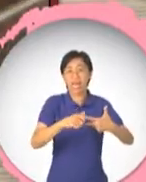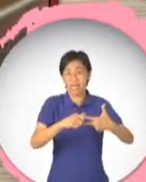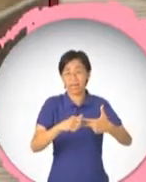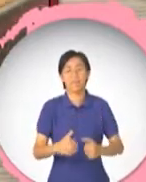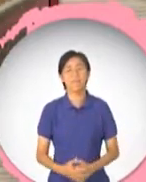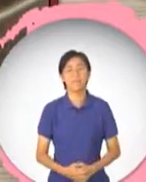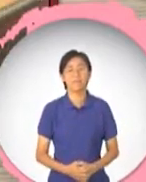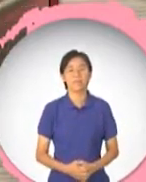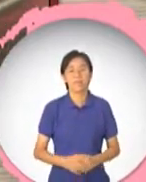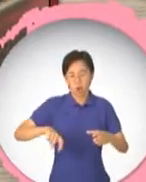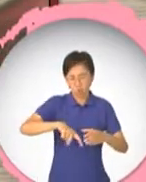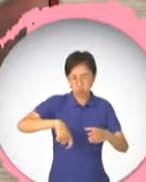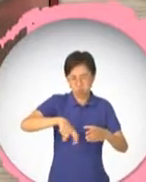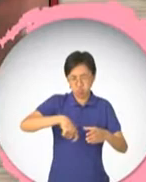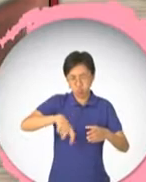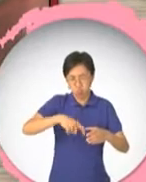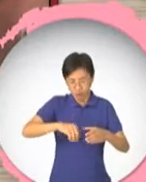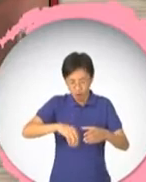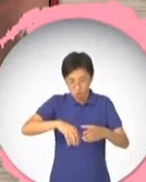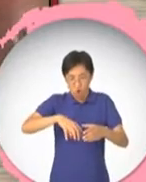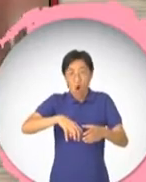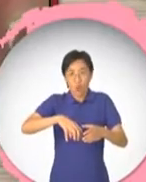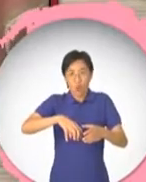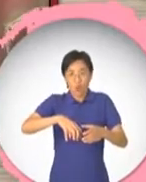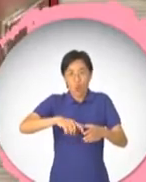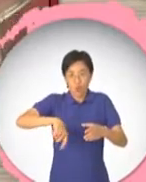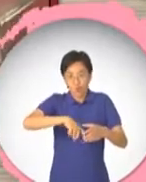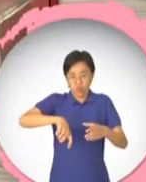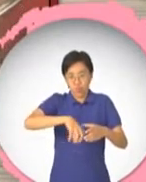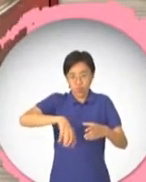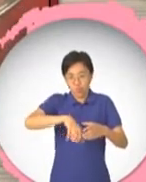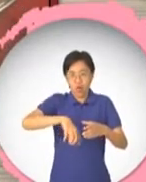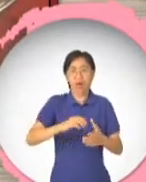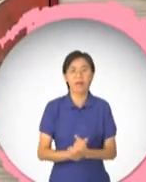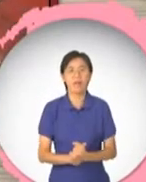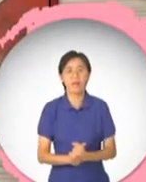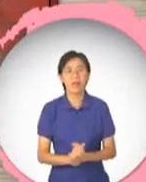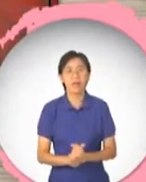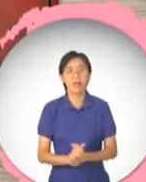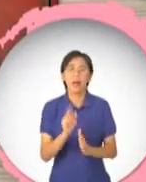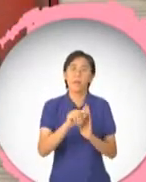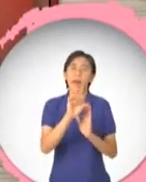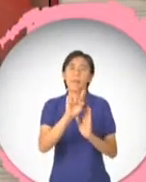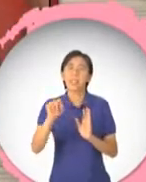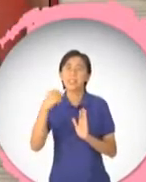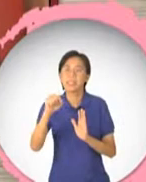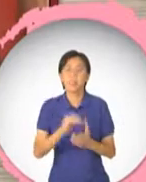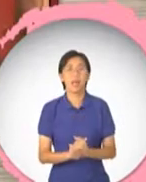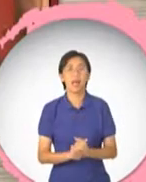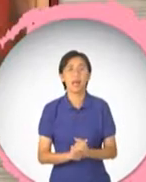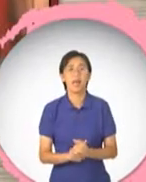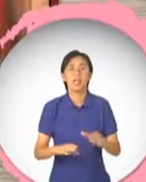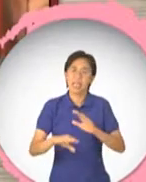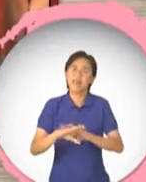่เนียนเชียว ค่ะเริ่มจะได้แล้วถ้าใช้เครื่องค่ะจะใช้ระยะเวลาในการตีประมาณสัก 8-10 นาทีแต่ถ้าใช้มืออาจจะนานกว่านั้นนะ